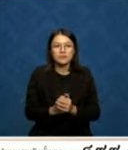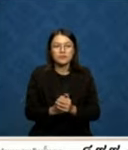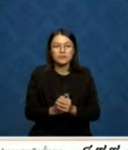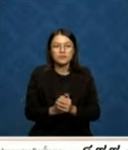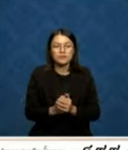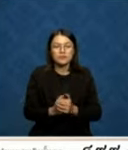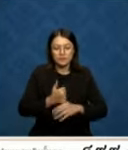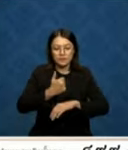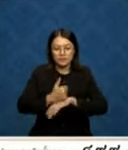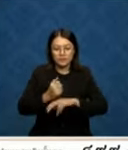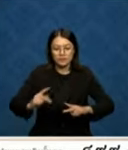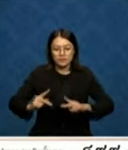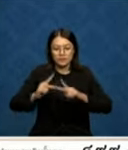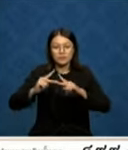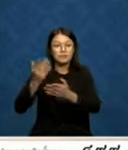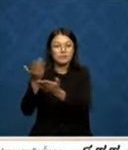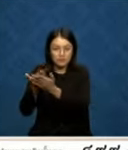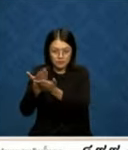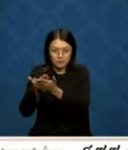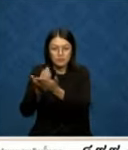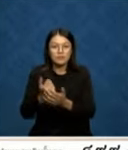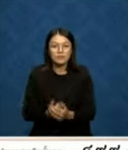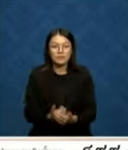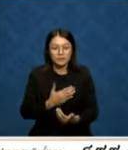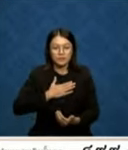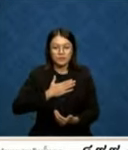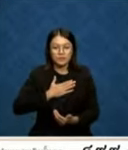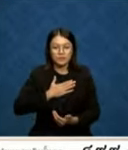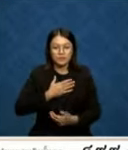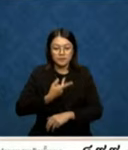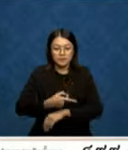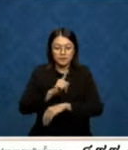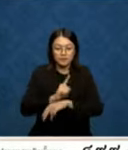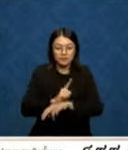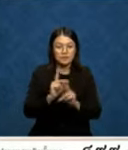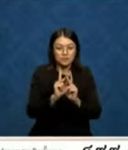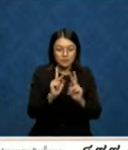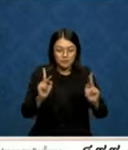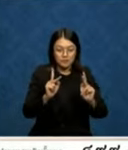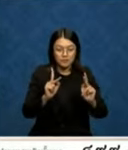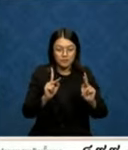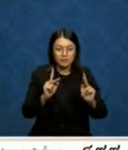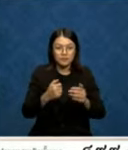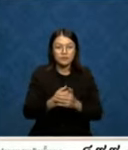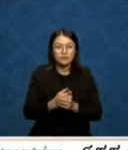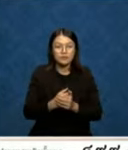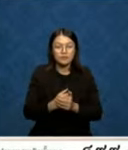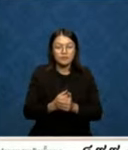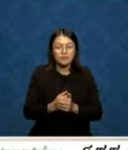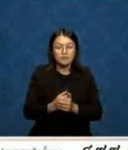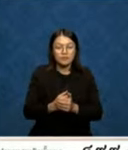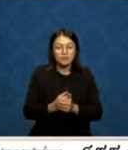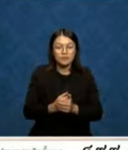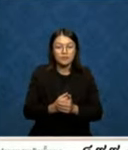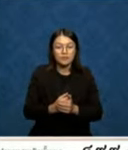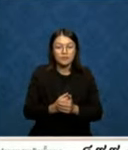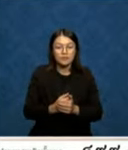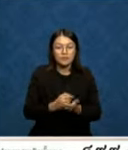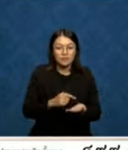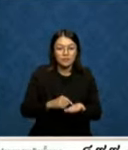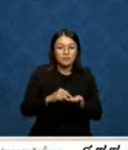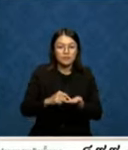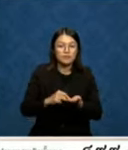นตรีว่าการกระทรวงการคลังในฐานะประธานคณะกรรมาธิการวิสามัญขอเสนอรายงาน